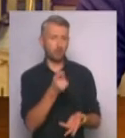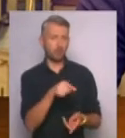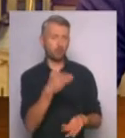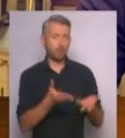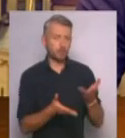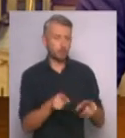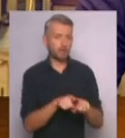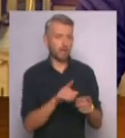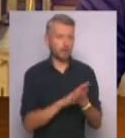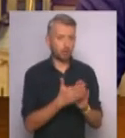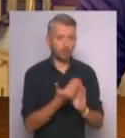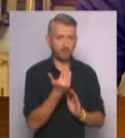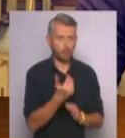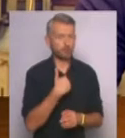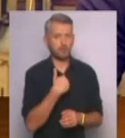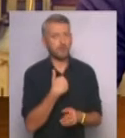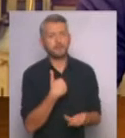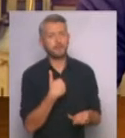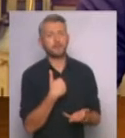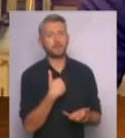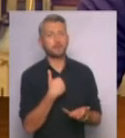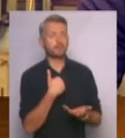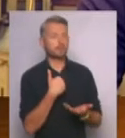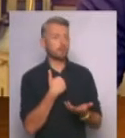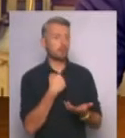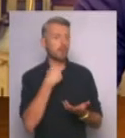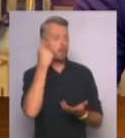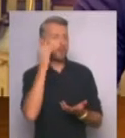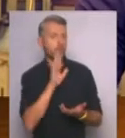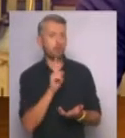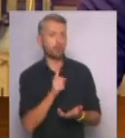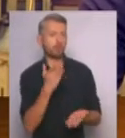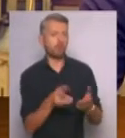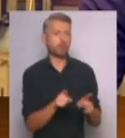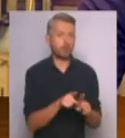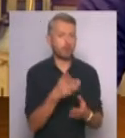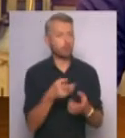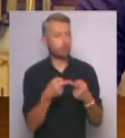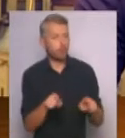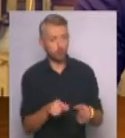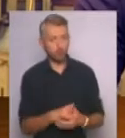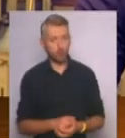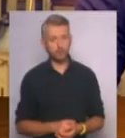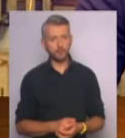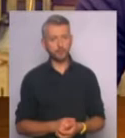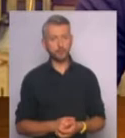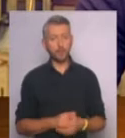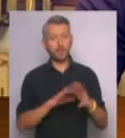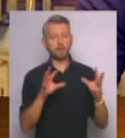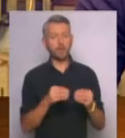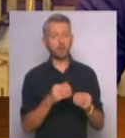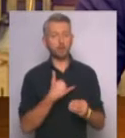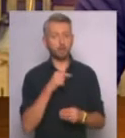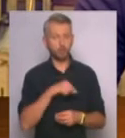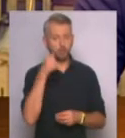така ситуація в вашому. Я не думаю, що може так, може і по-іншому. А взагалі у нас в цьому